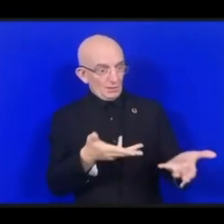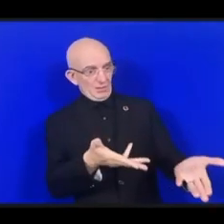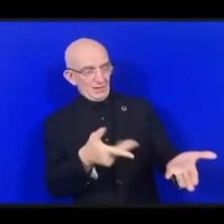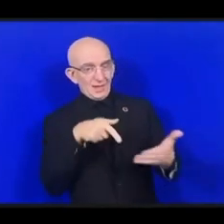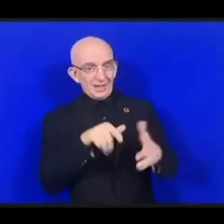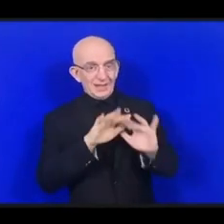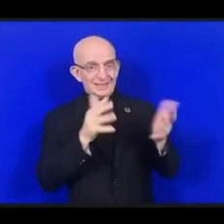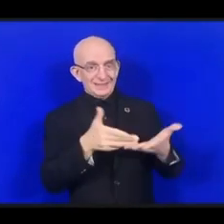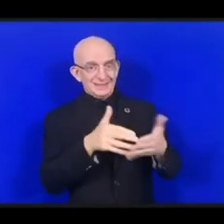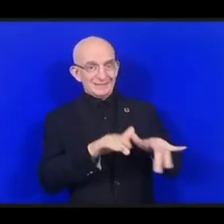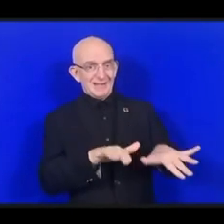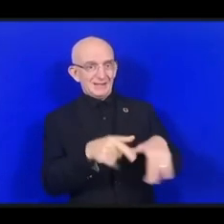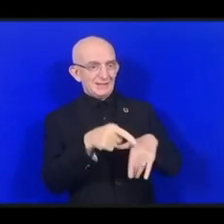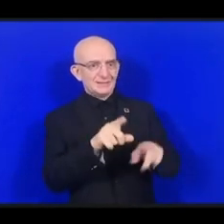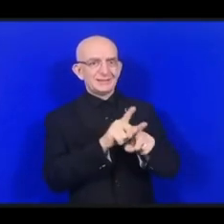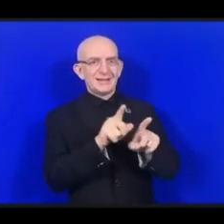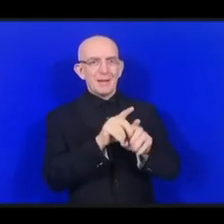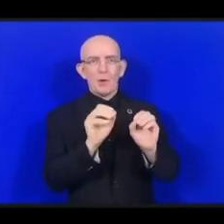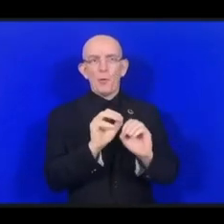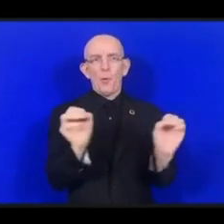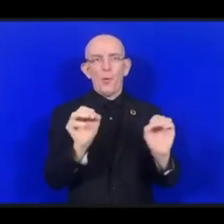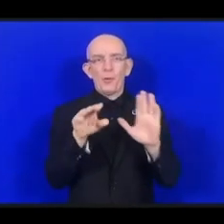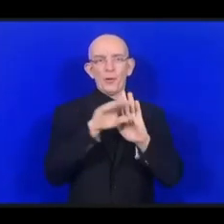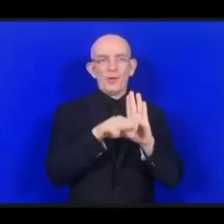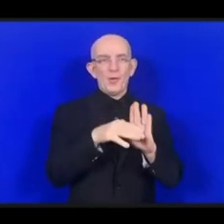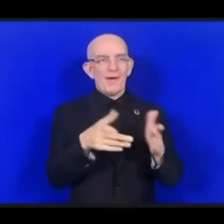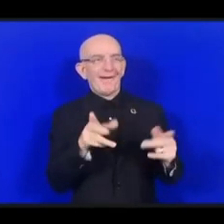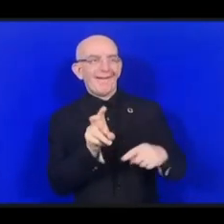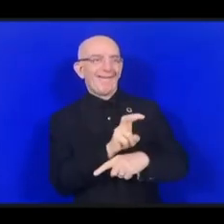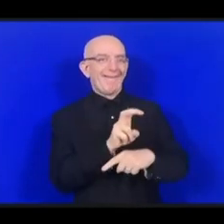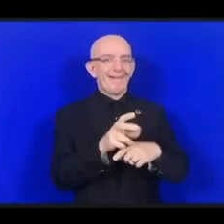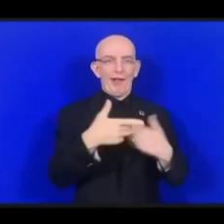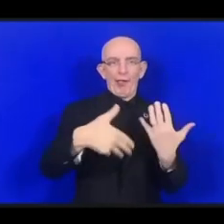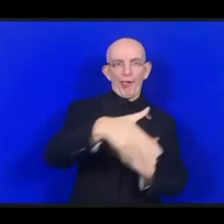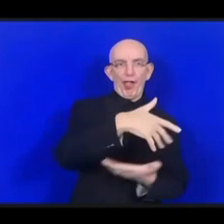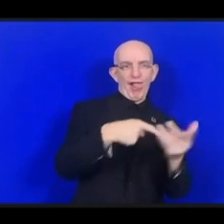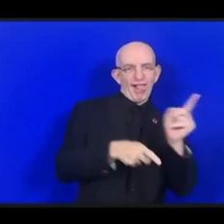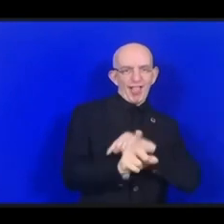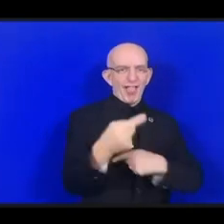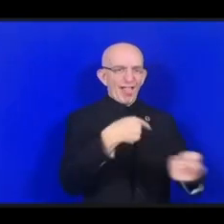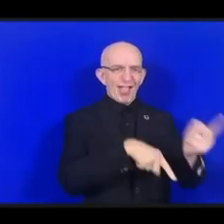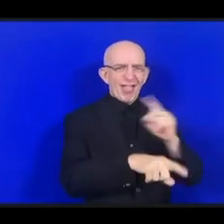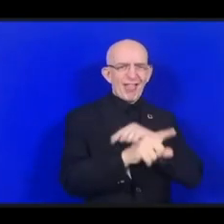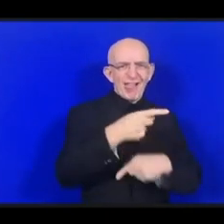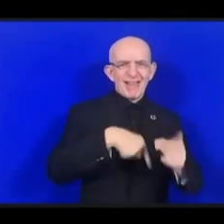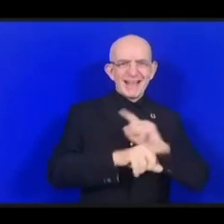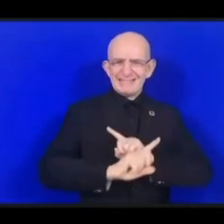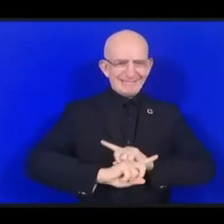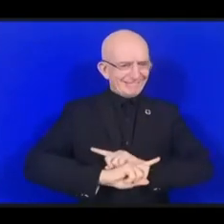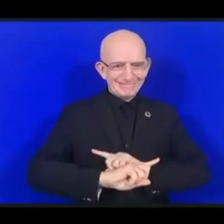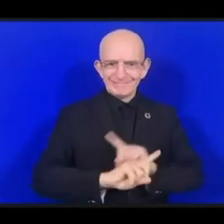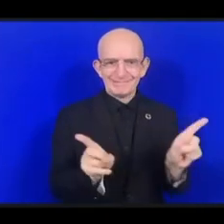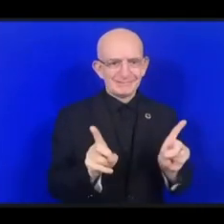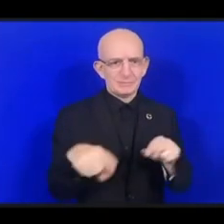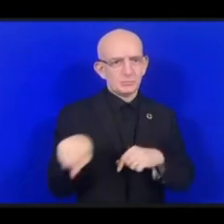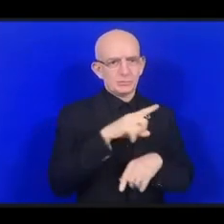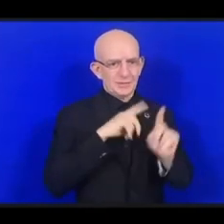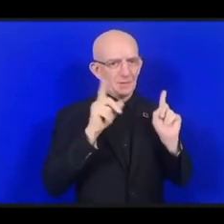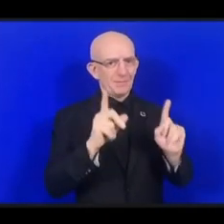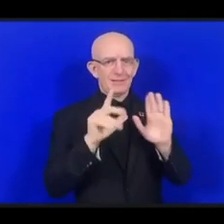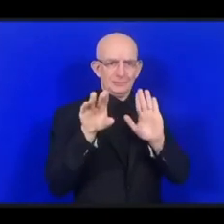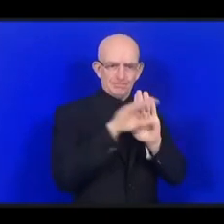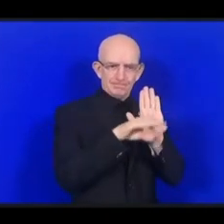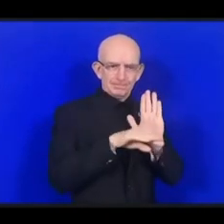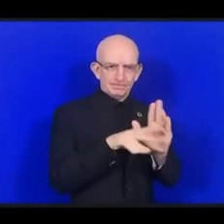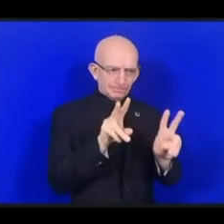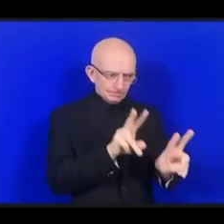صارم للانترنت لفرض المسائله الرقميه ينبغي وضع هذا الاطار بالتعاون الوثق مع جميع